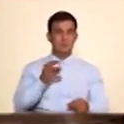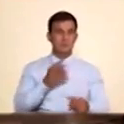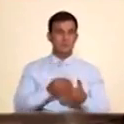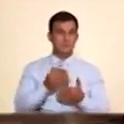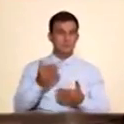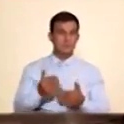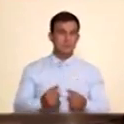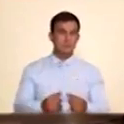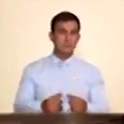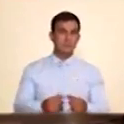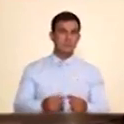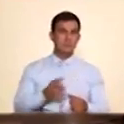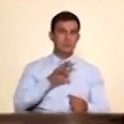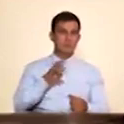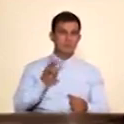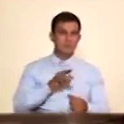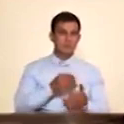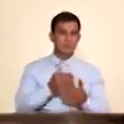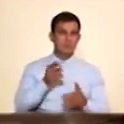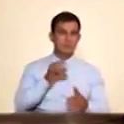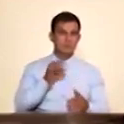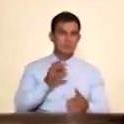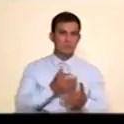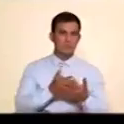hududlarini xristian dinini